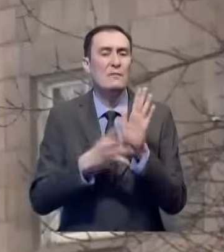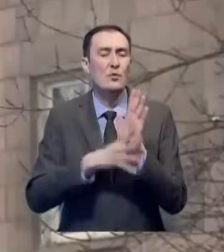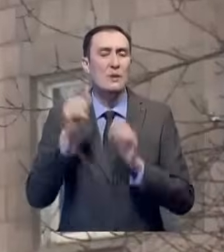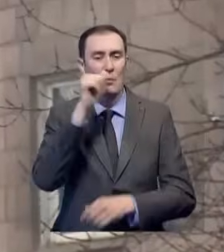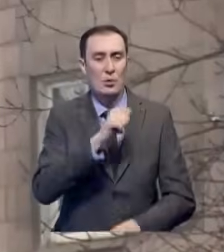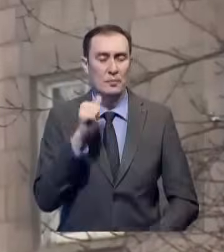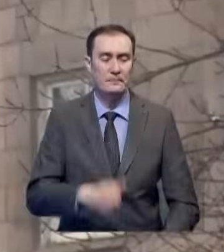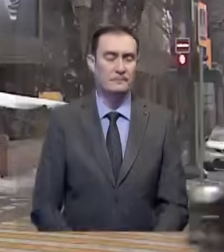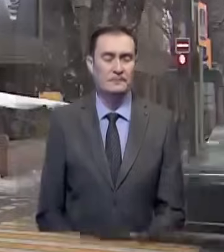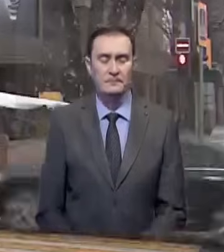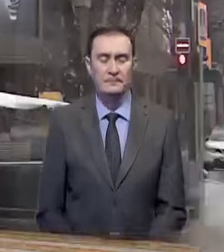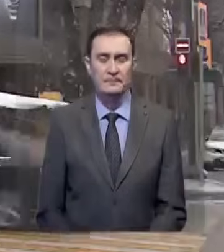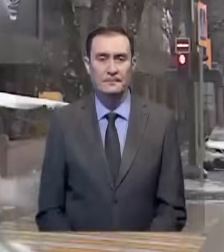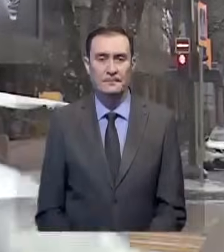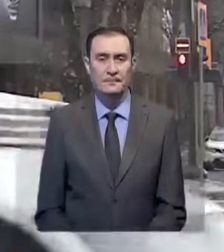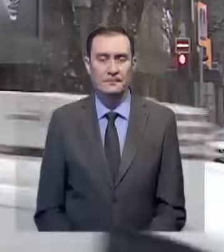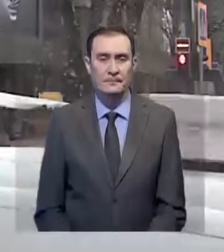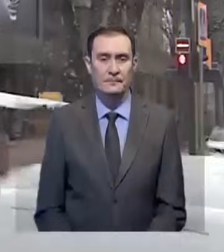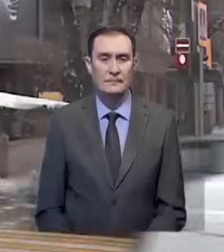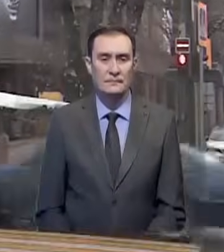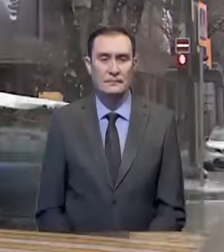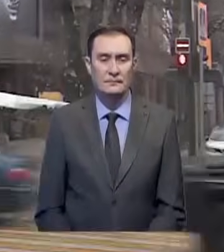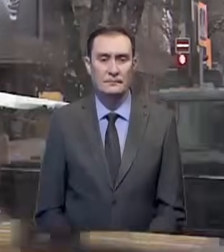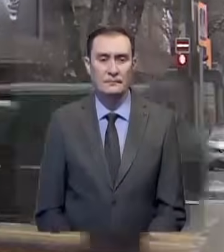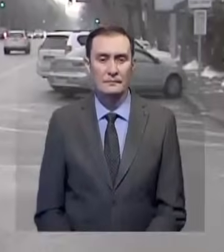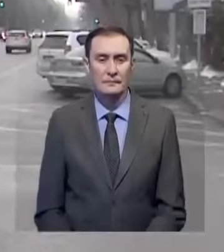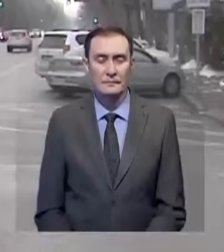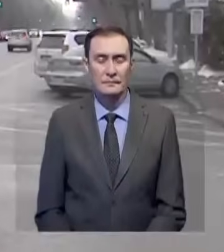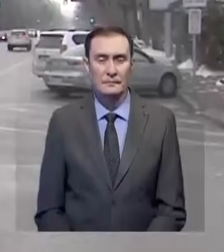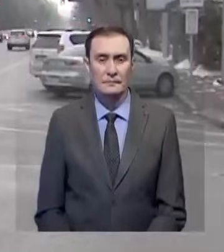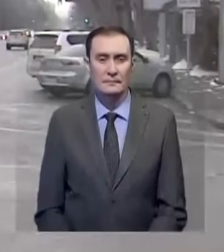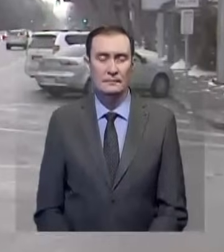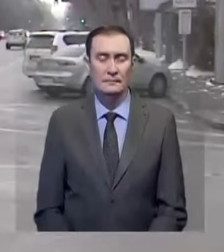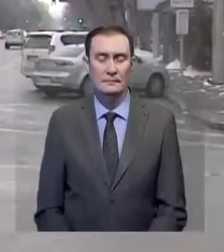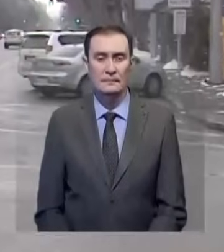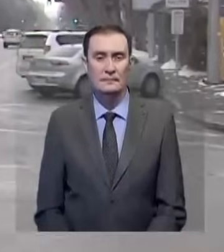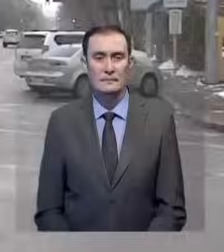году. Гафу Али, Мухит Кудухбаев и Радик Джакупов, 24KZ, Алматы.